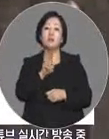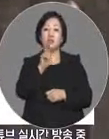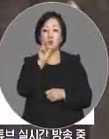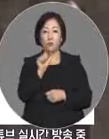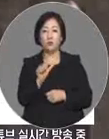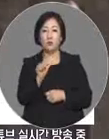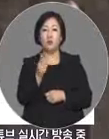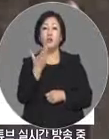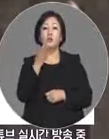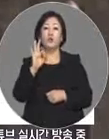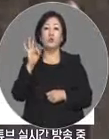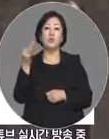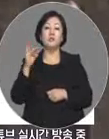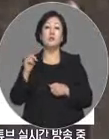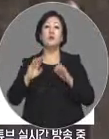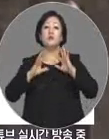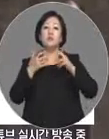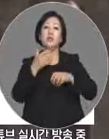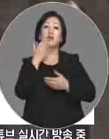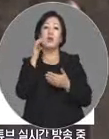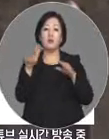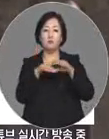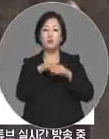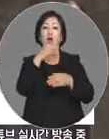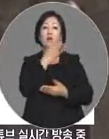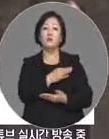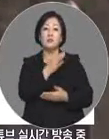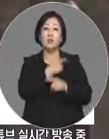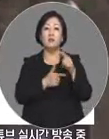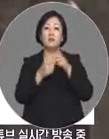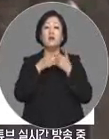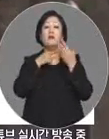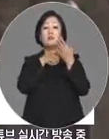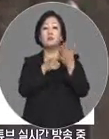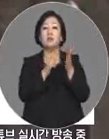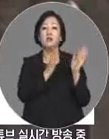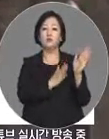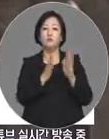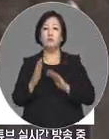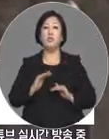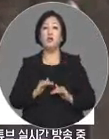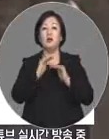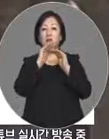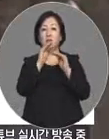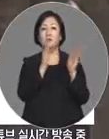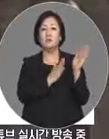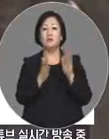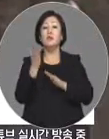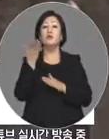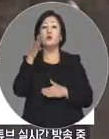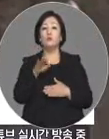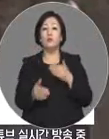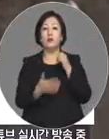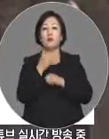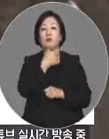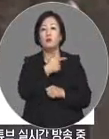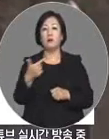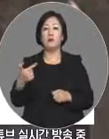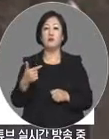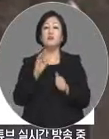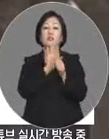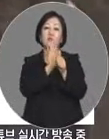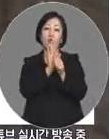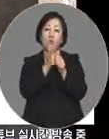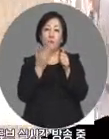유네스코 세계유산 등재를 위한 각종 절차를 추진하는데 로 돼도 큰 힘이